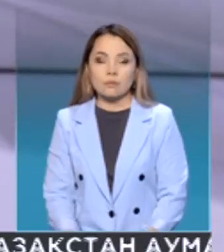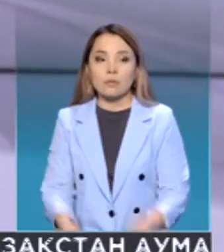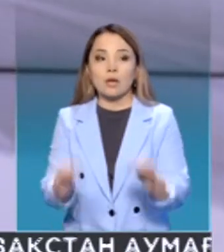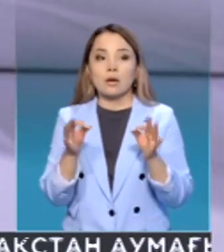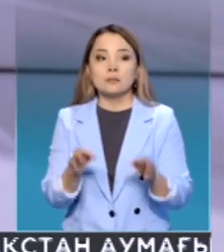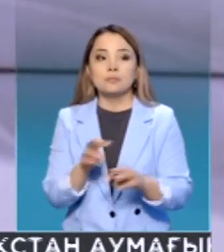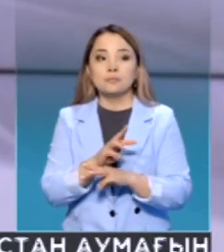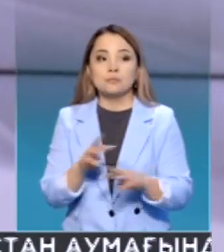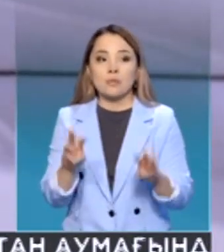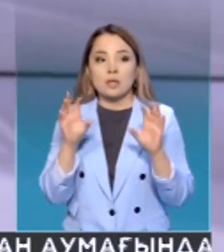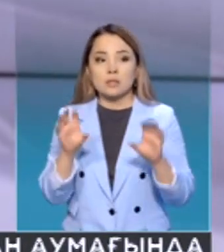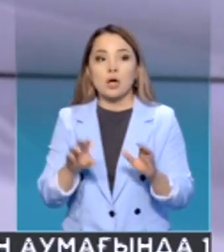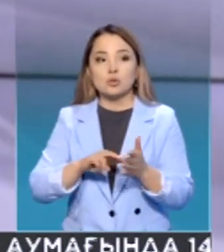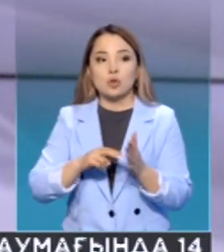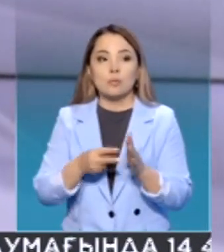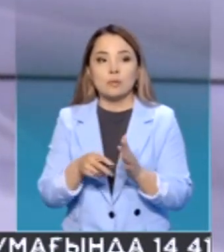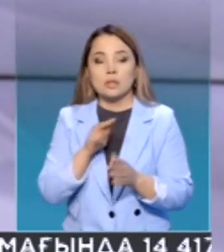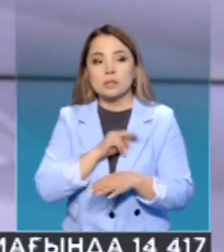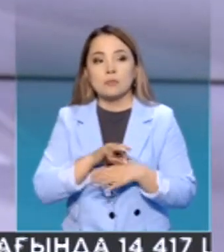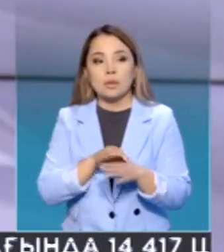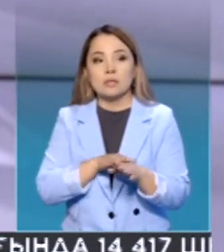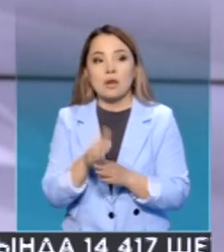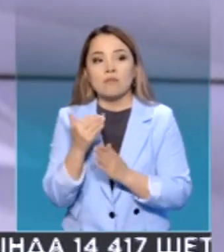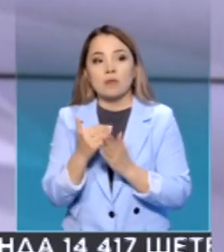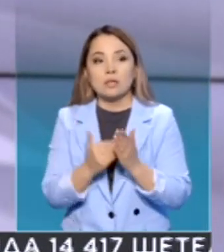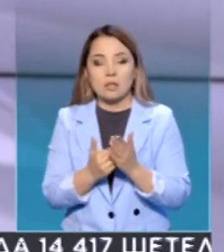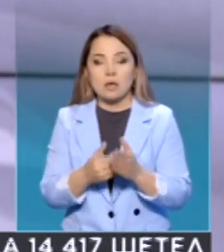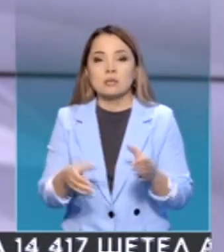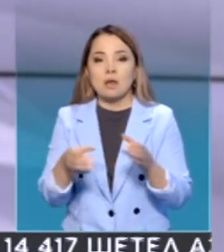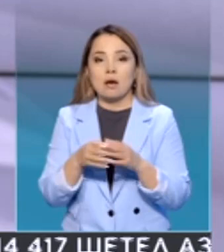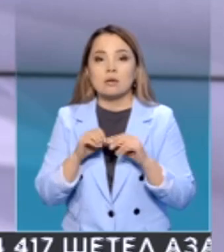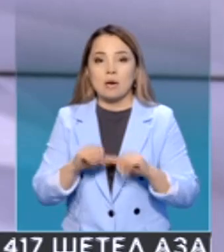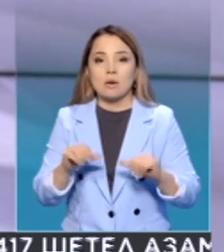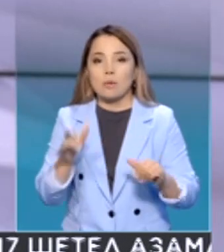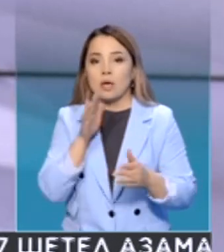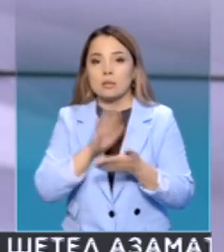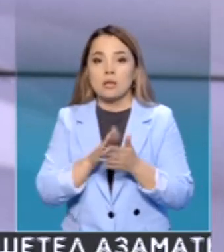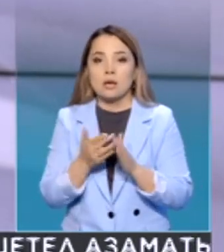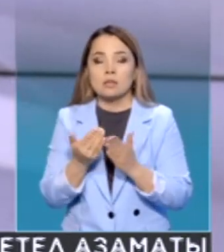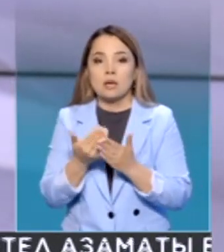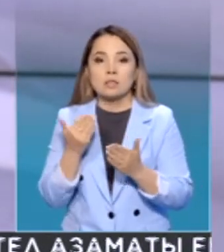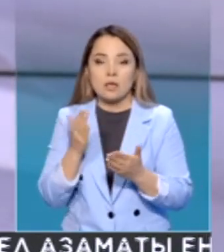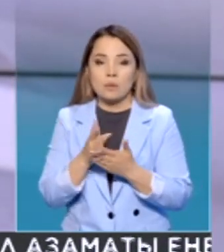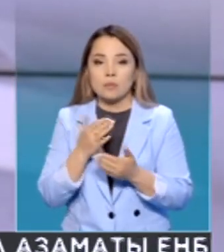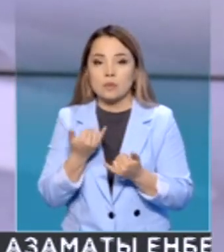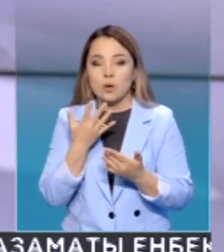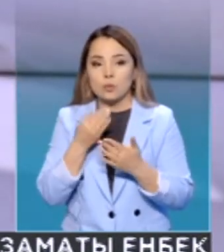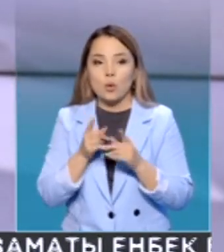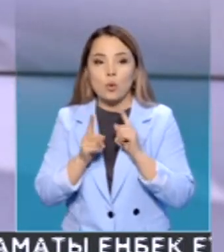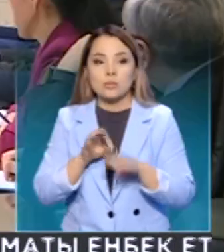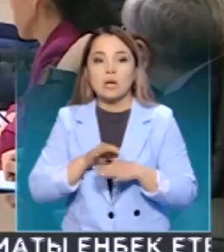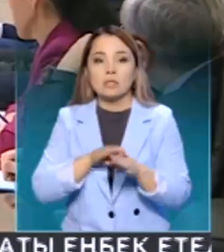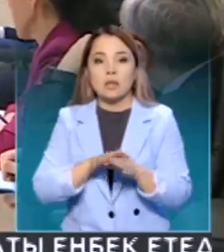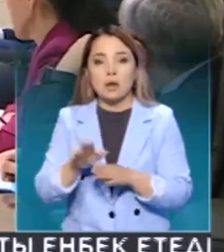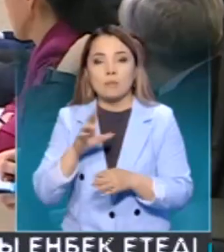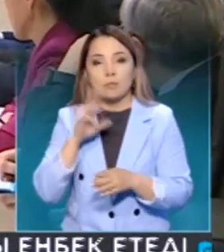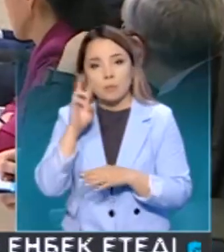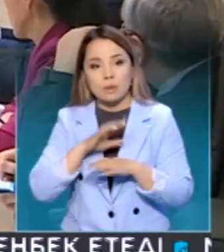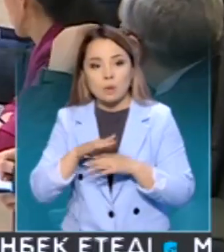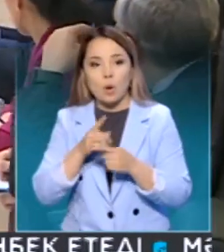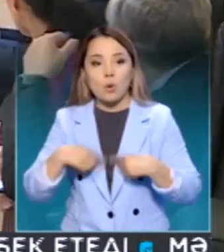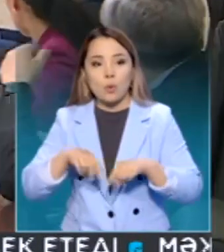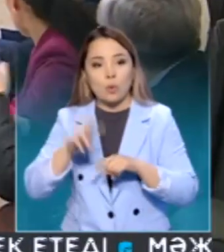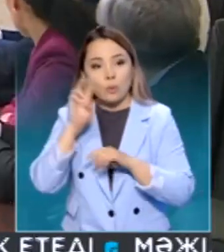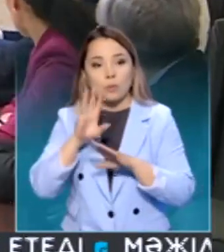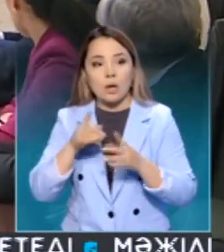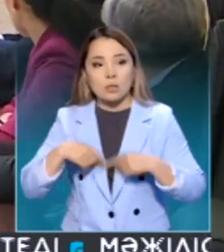Әділет министрлігінде заң жобалау қызметі жөніндегі ведомствоаралық комиссияның кезекті отырысы өтті. Жиынға парламент депутаттары, мемлекеттік органдар мен үкіметтік